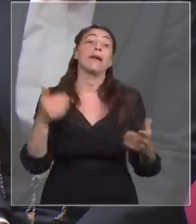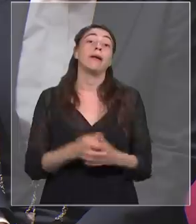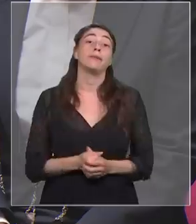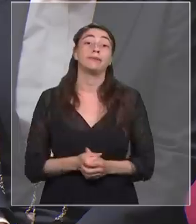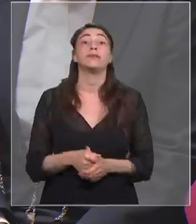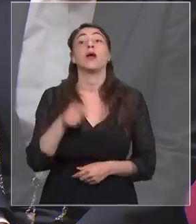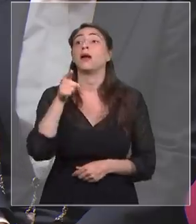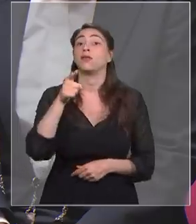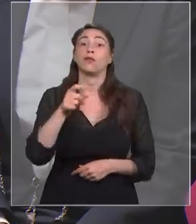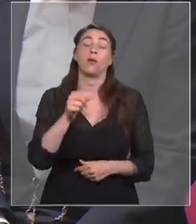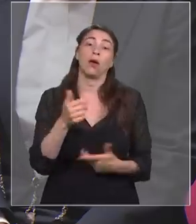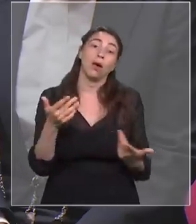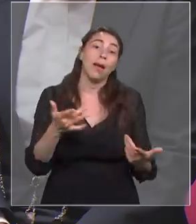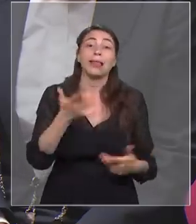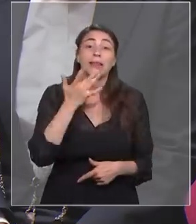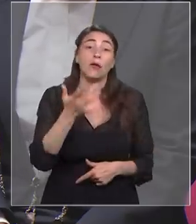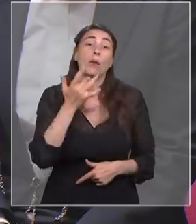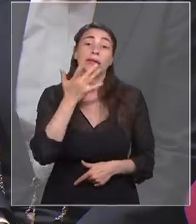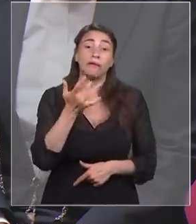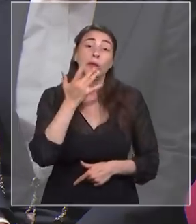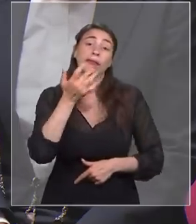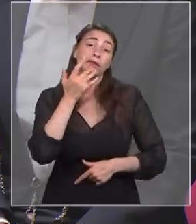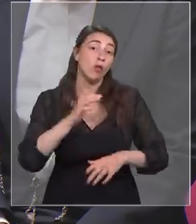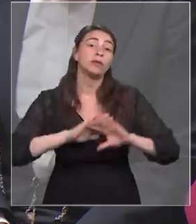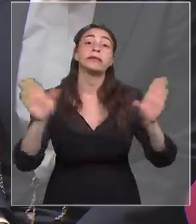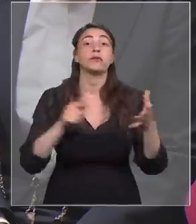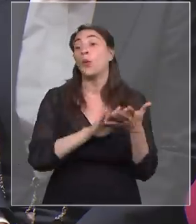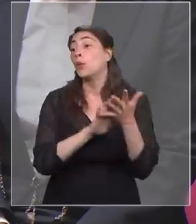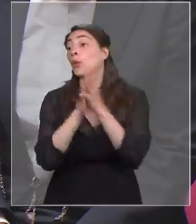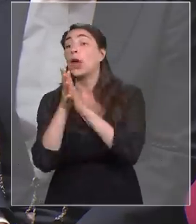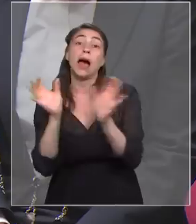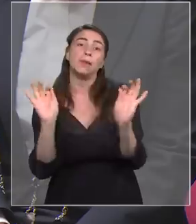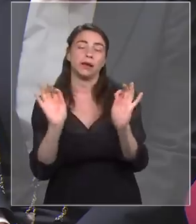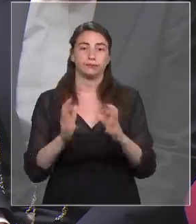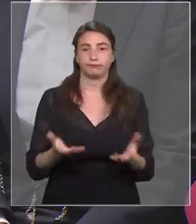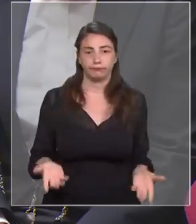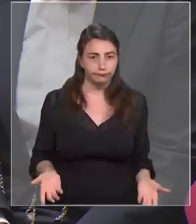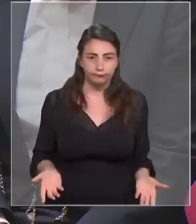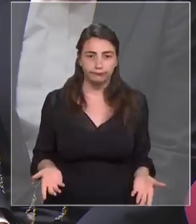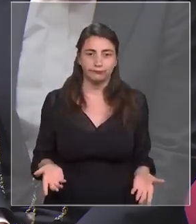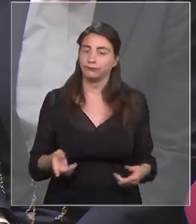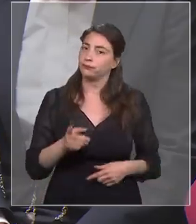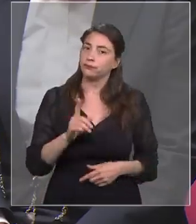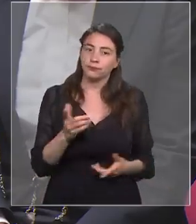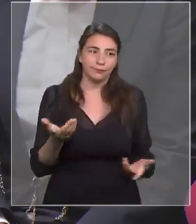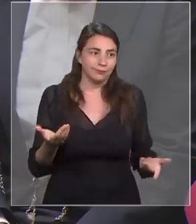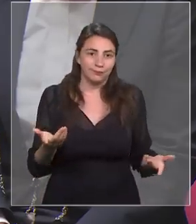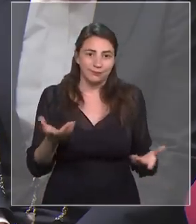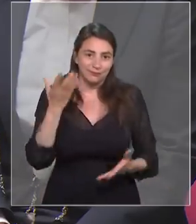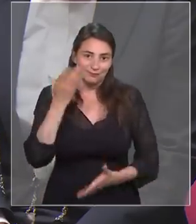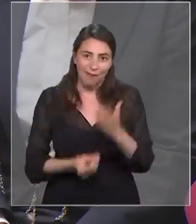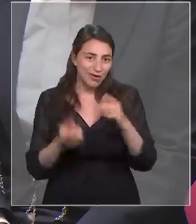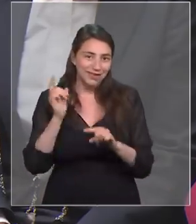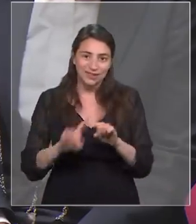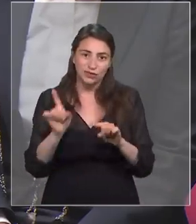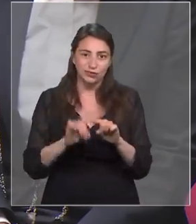des défauts de Parcoursup et bien sûr aucune amélioration. C'est faire bien peu de cas, Monsieur le député, des travers